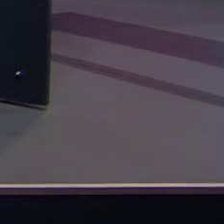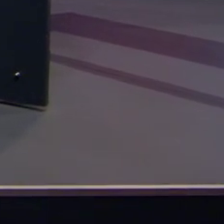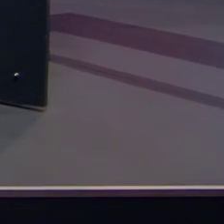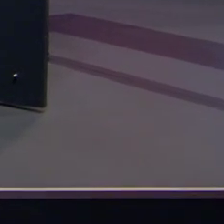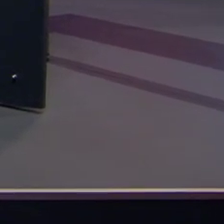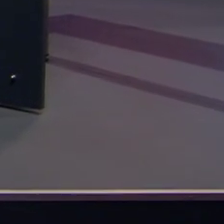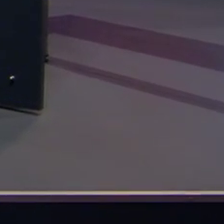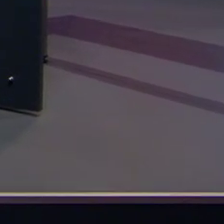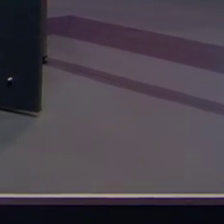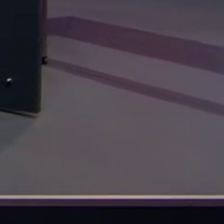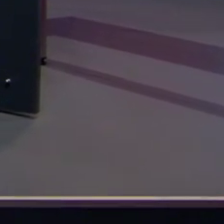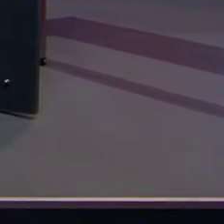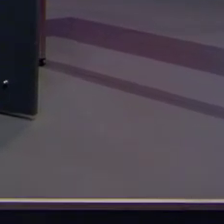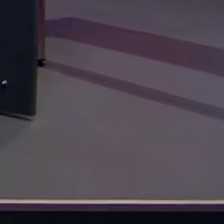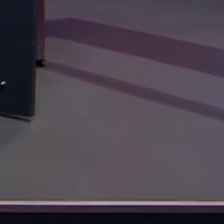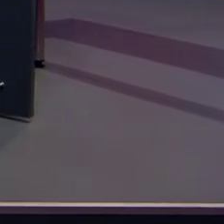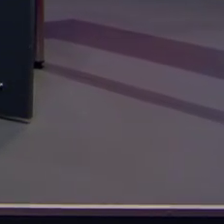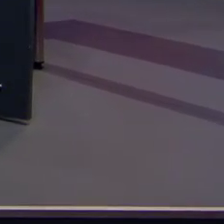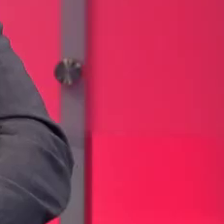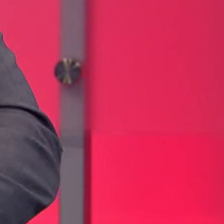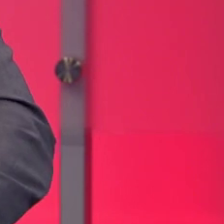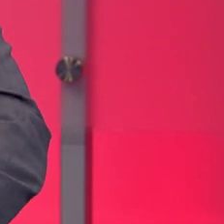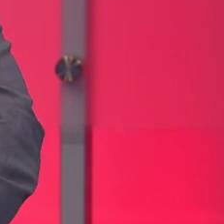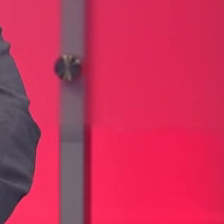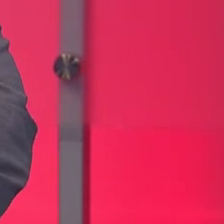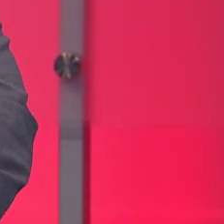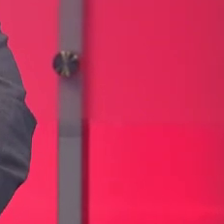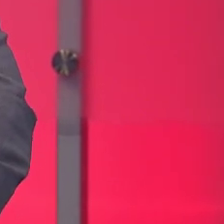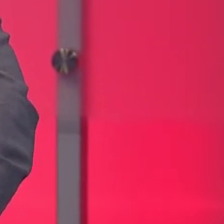ons hoor hoe die president hierop reageer. Dis alweer vir ons tyd, baie dankie. Bly ingeskakel, daar is nog